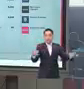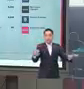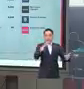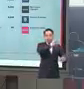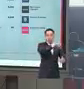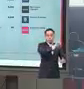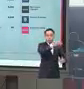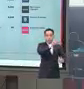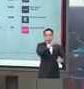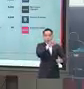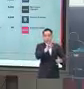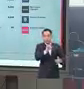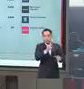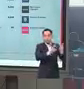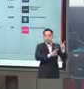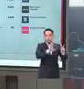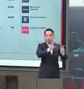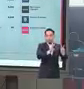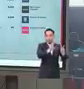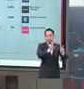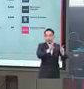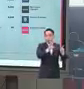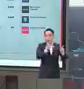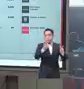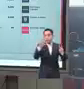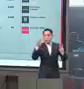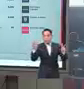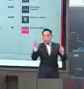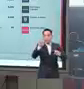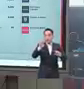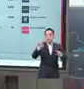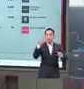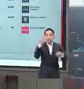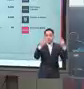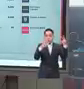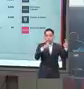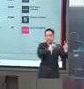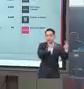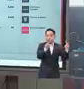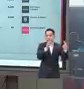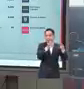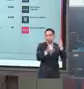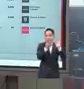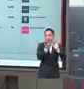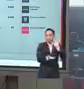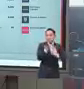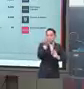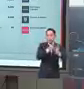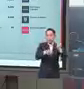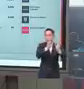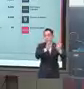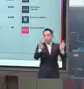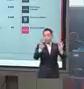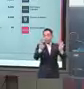Husein memegang dengan mencurity 2614 pada VR 12 jari itu kemudiannya berkembang kepada lebih 4.000 pada